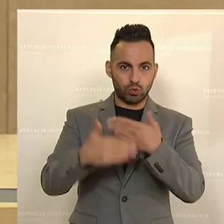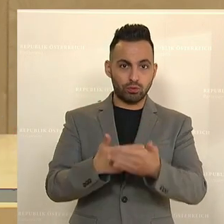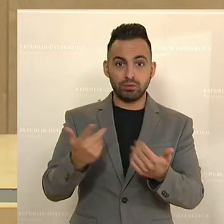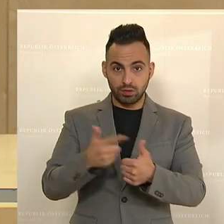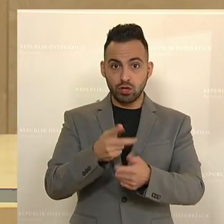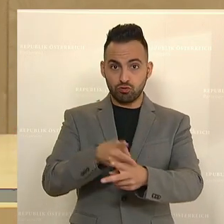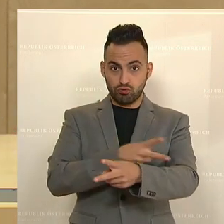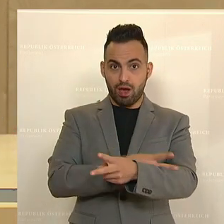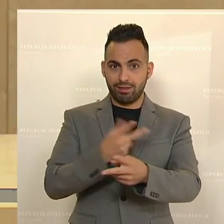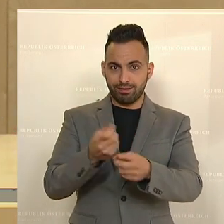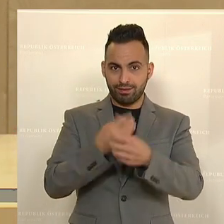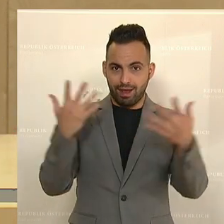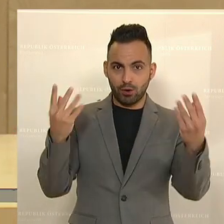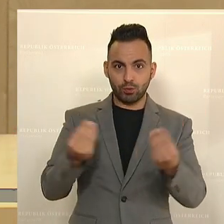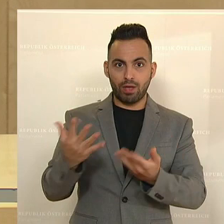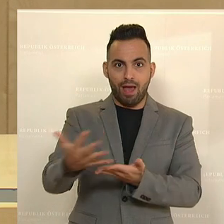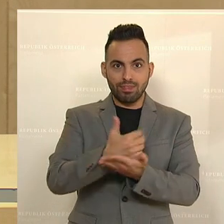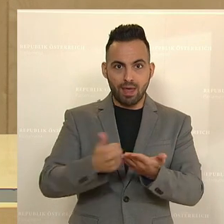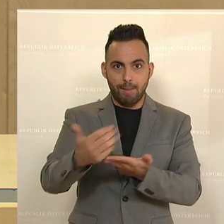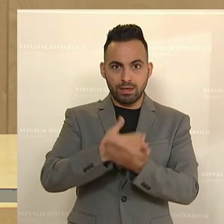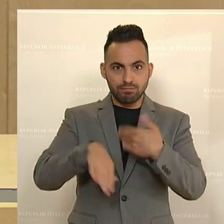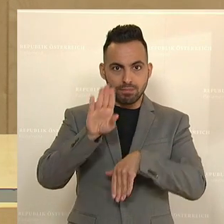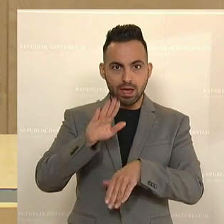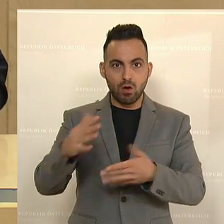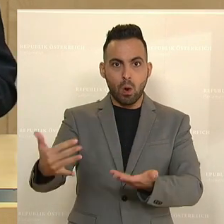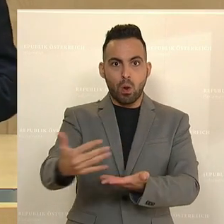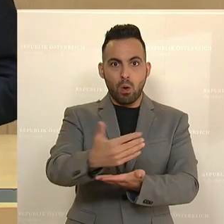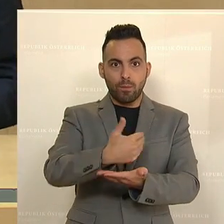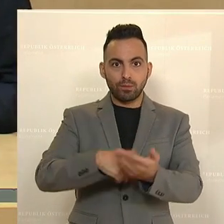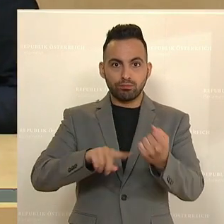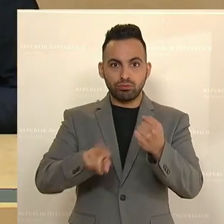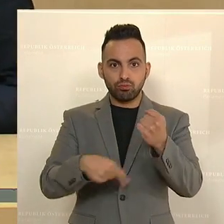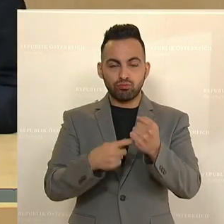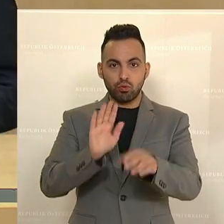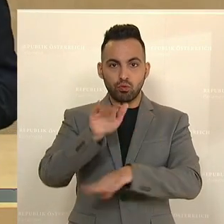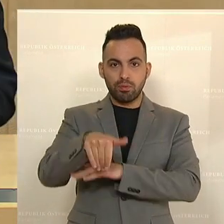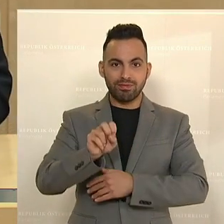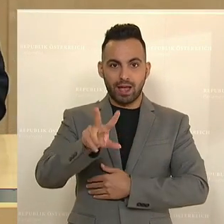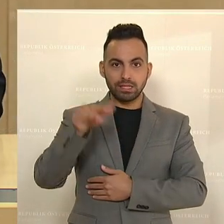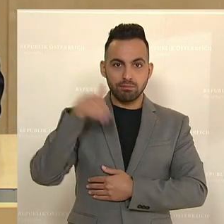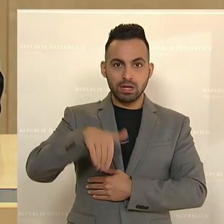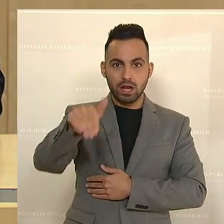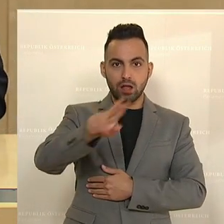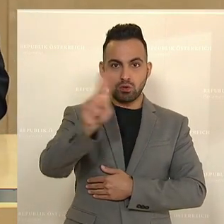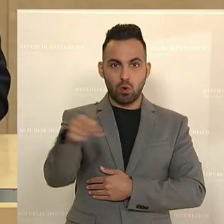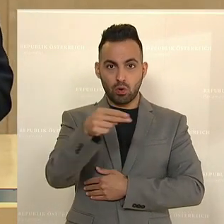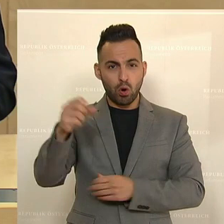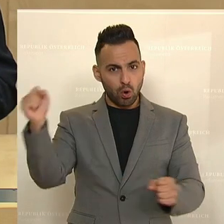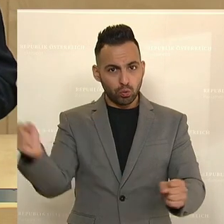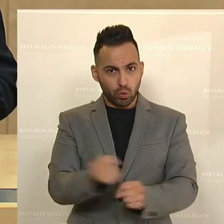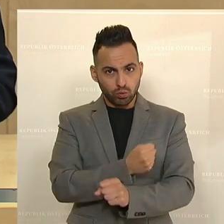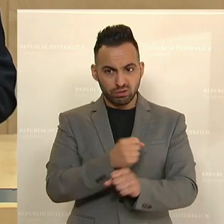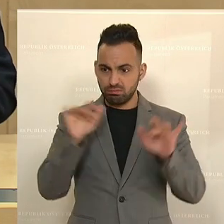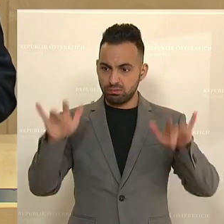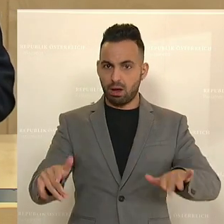ist der Staat auf der einen Seite. Wir haben Mehreinnahmen heuer im Budget von über 13 Milliarden Euro. Trotzdem machen wir ein